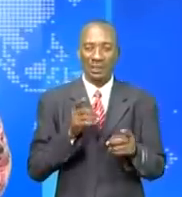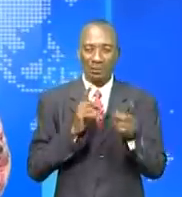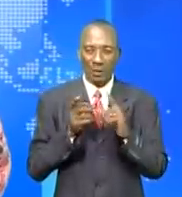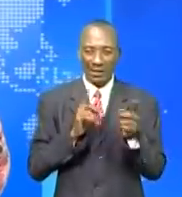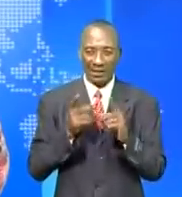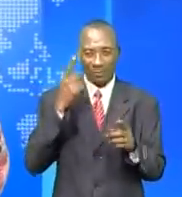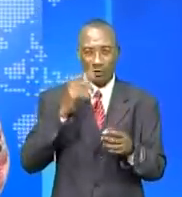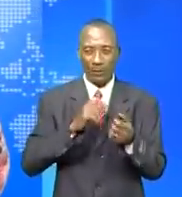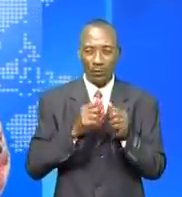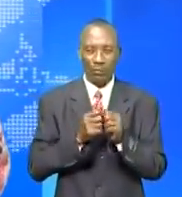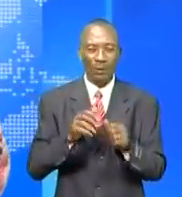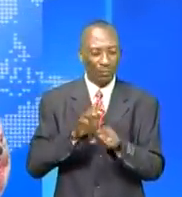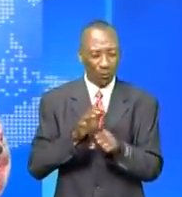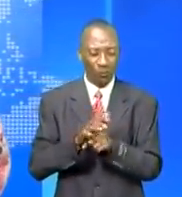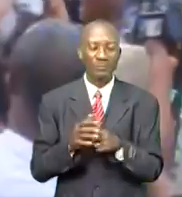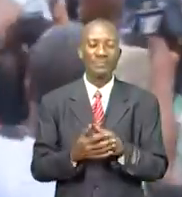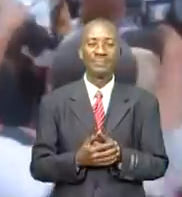de ces coins à Lembikaya.